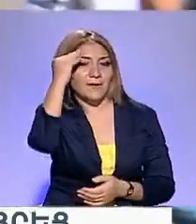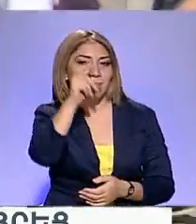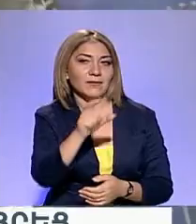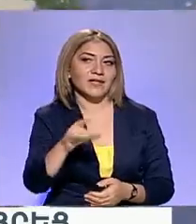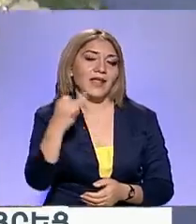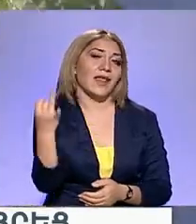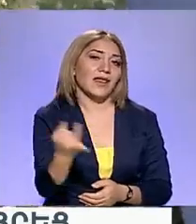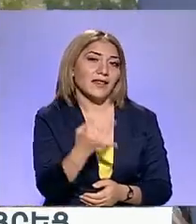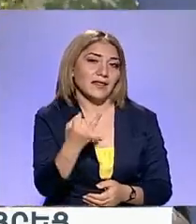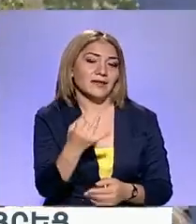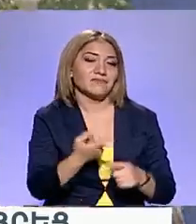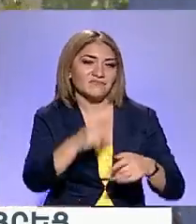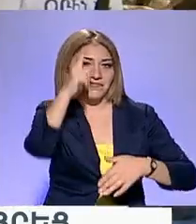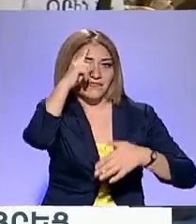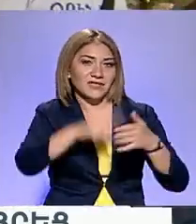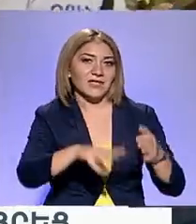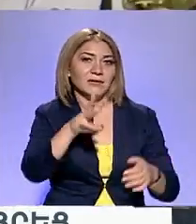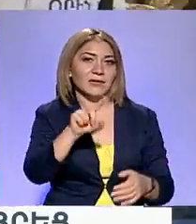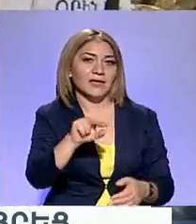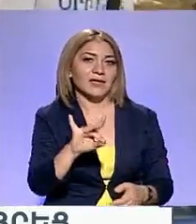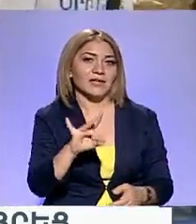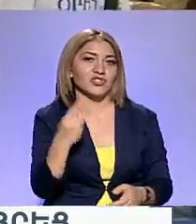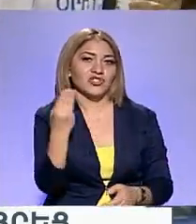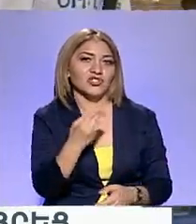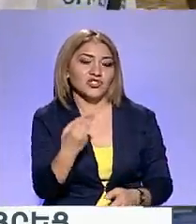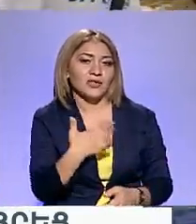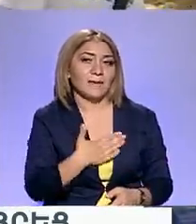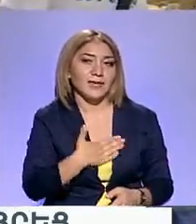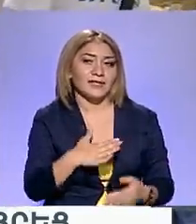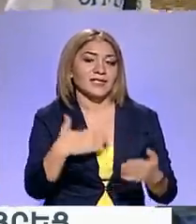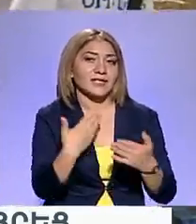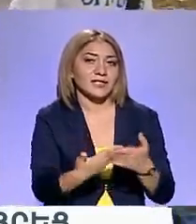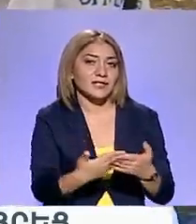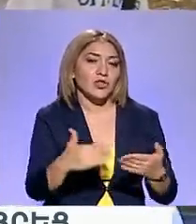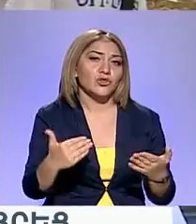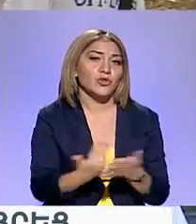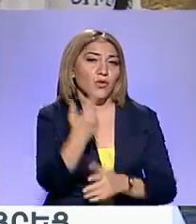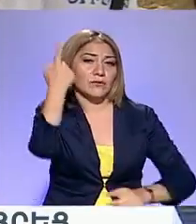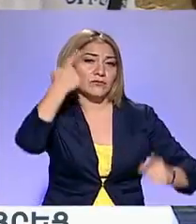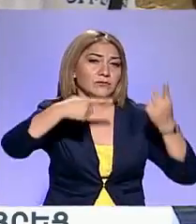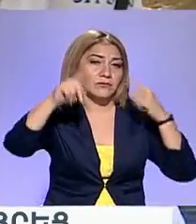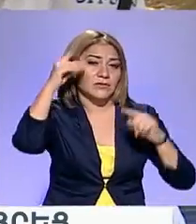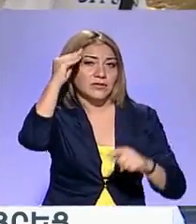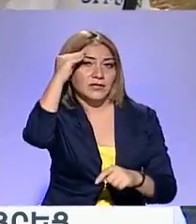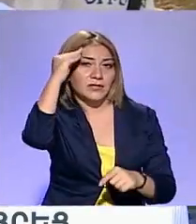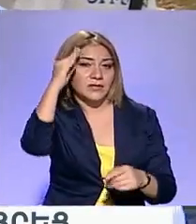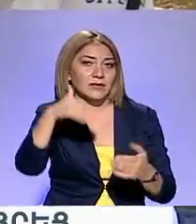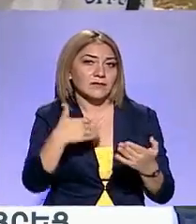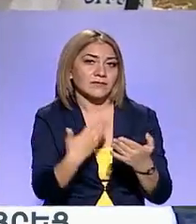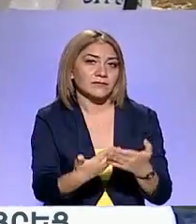մարդկանց, համոզված է Մհեր Շագելդյանը։ Մենք հիմնականում ներկայացնում ենք լրիվ նոր արարական մոտեցումներ,